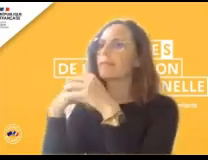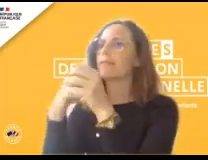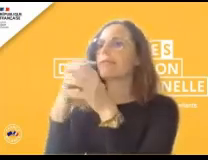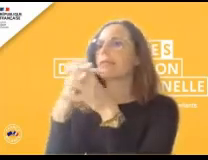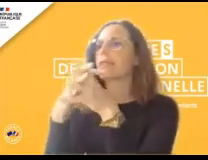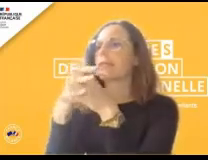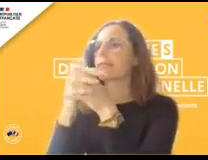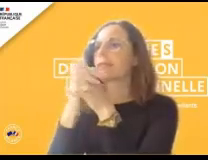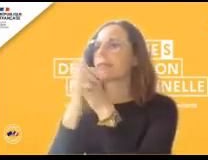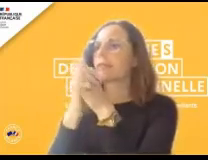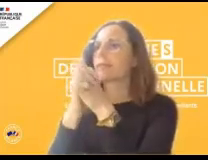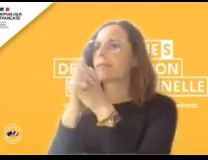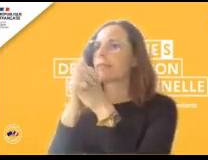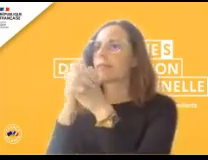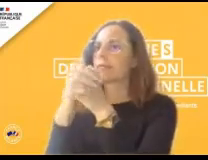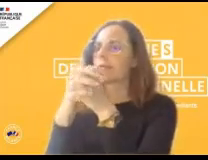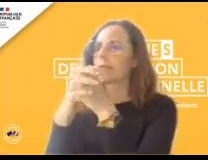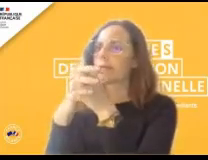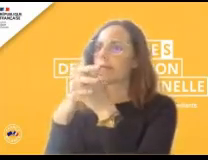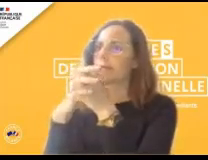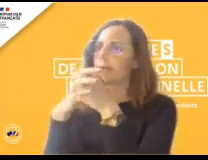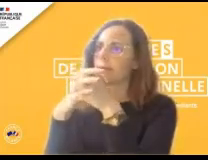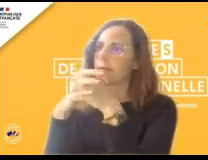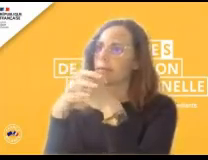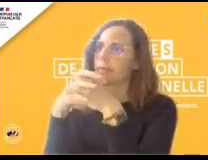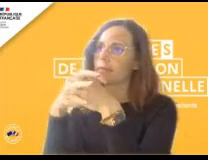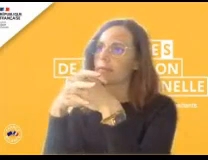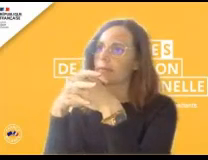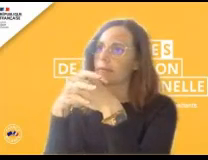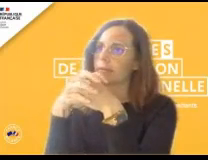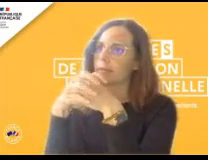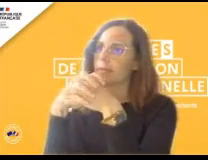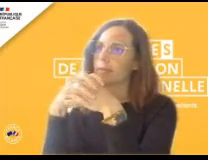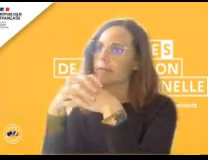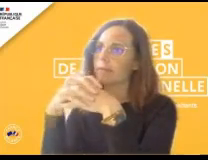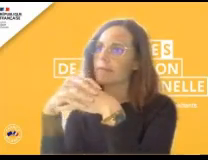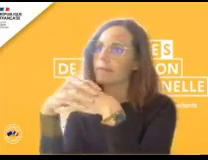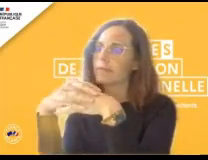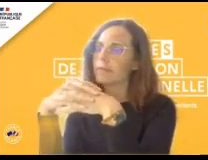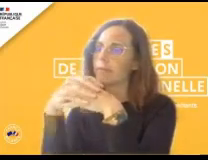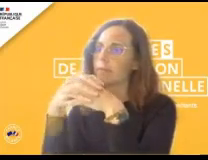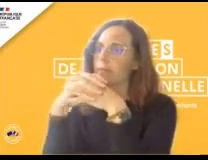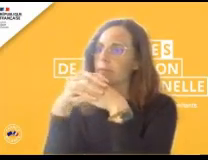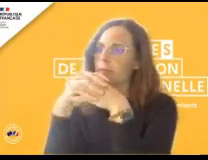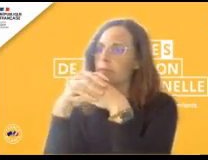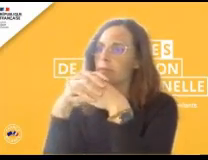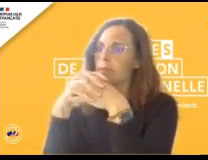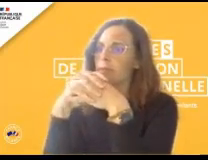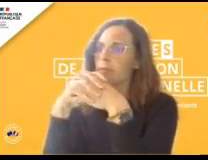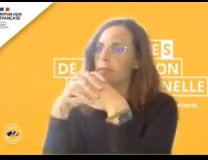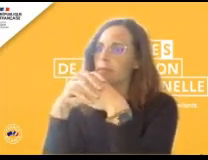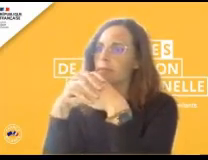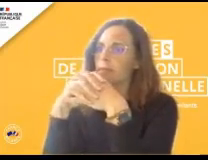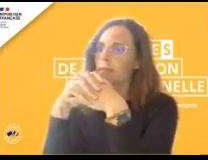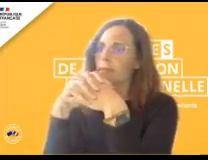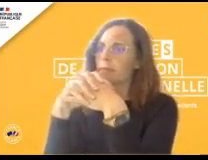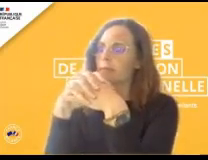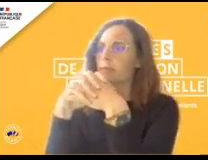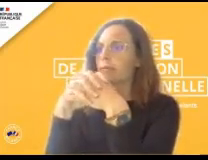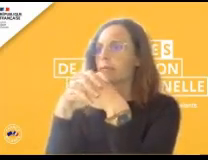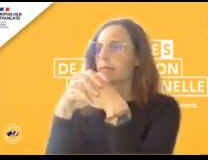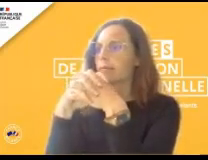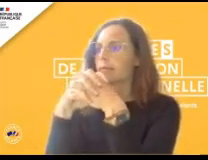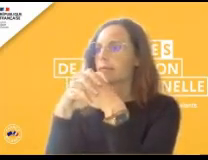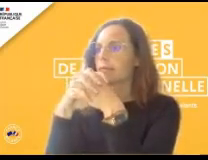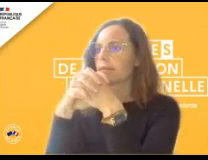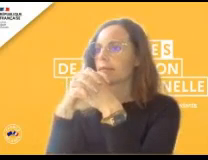exemple, vous avez accès à un outil qui permet d'avoir une première vue de son marché.